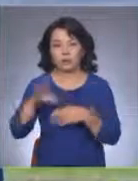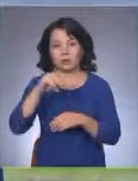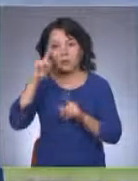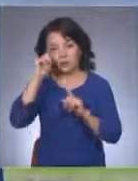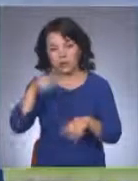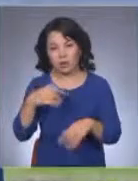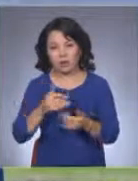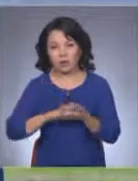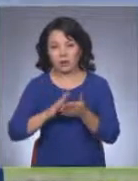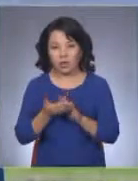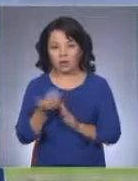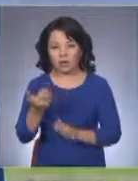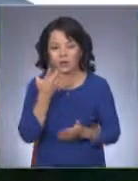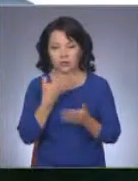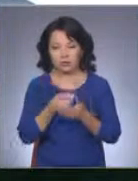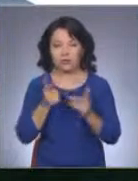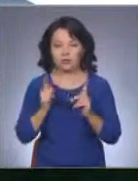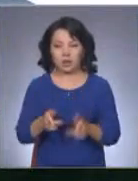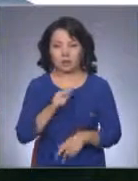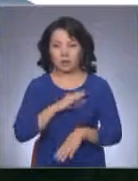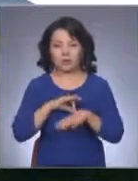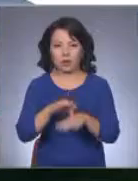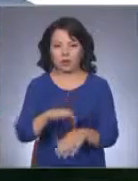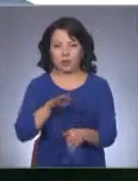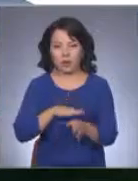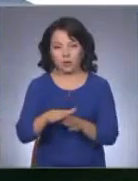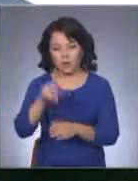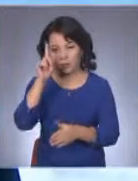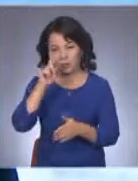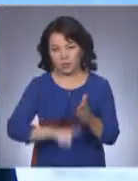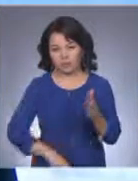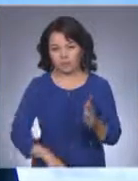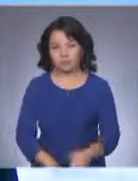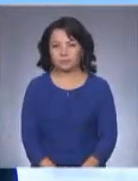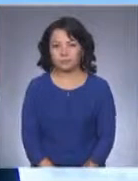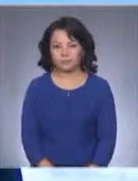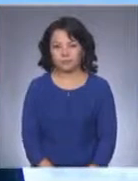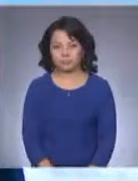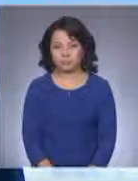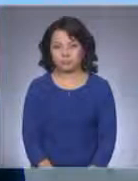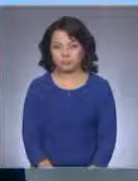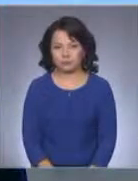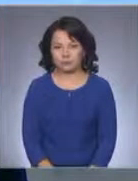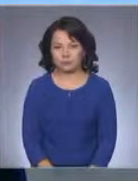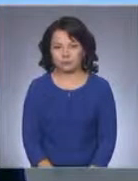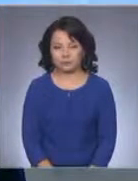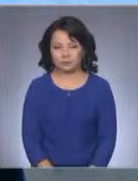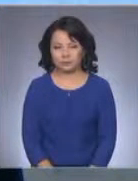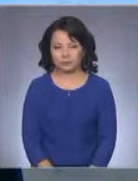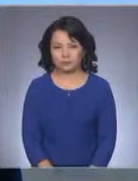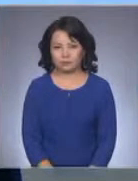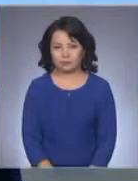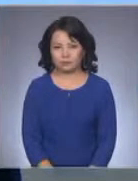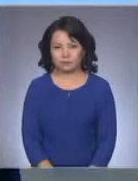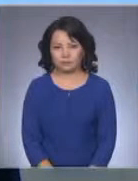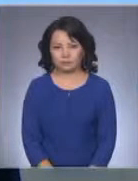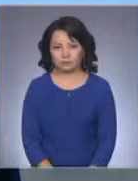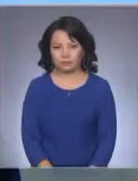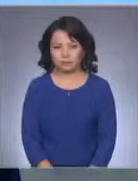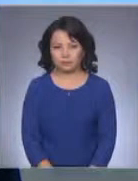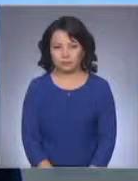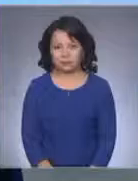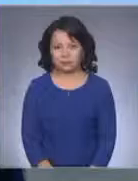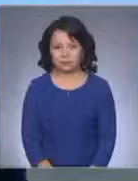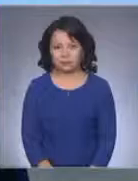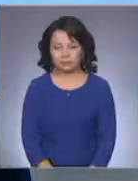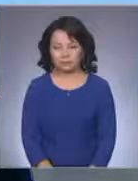келіссөздер түгел орындалады деп сенемін. Нұрсұлтан Әбішұлы Назарбаев жалаң эле Орта Азия эмес,